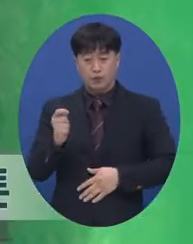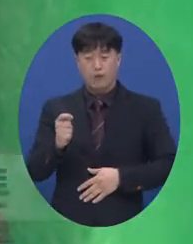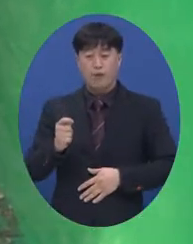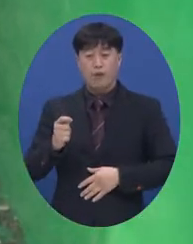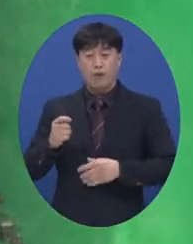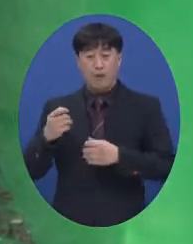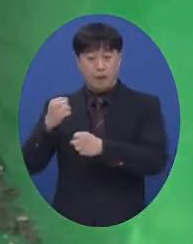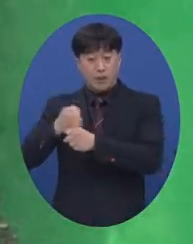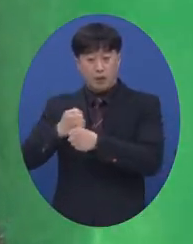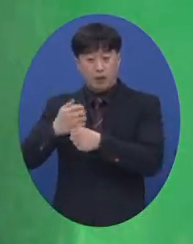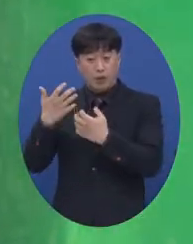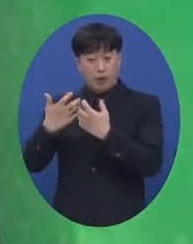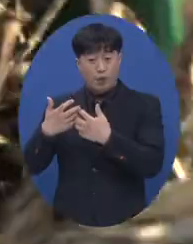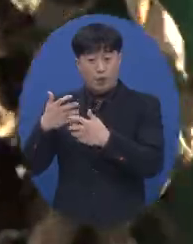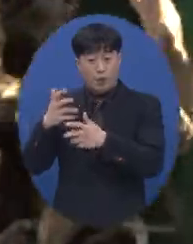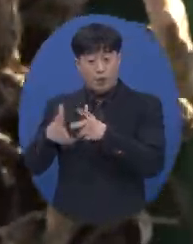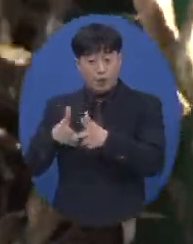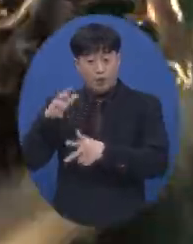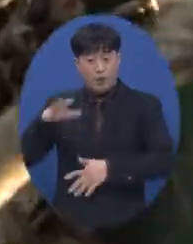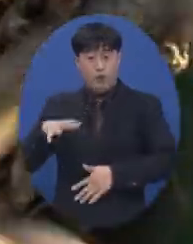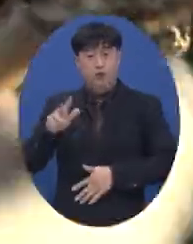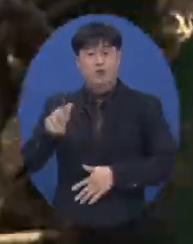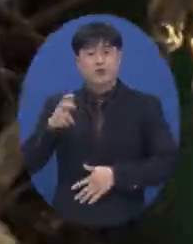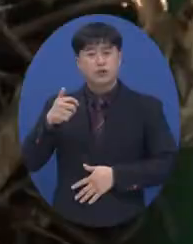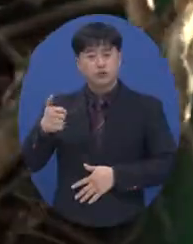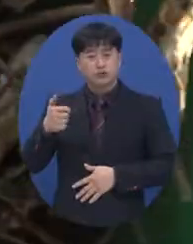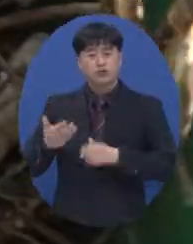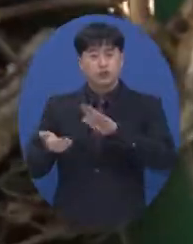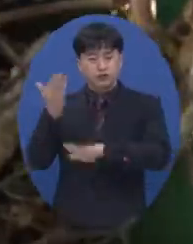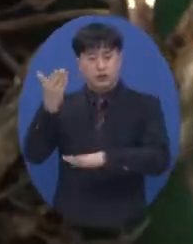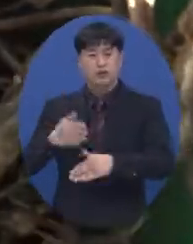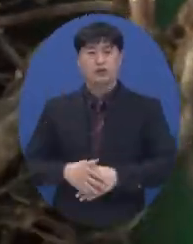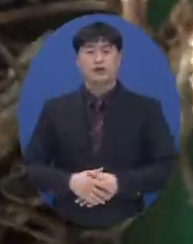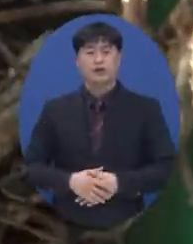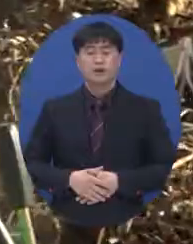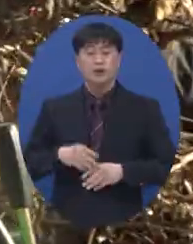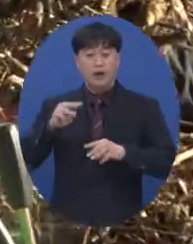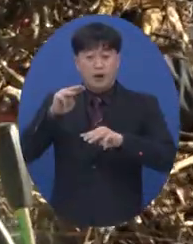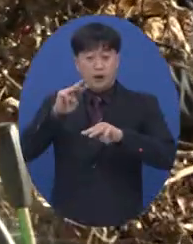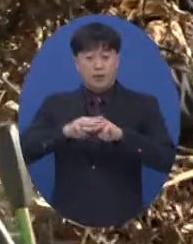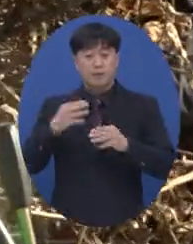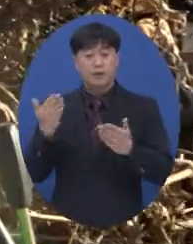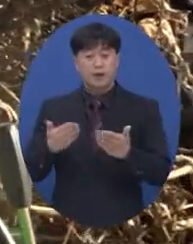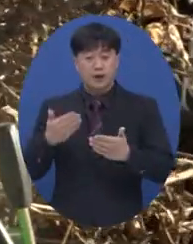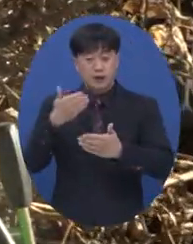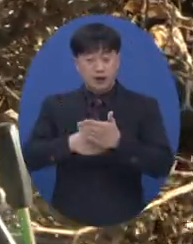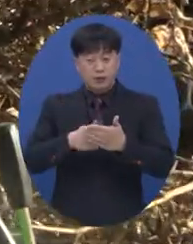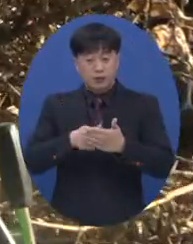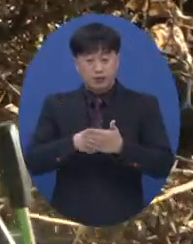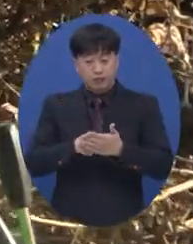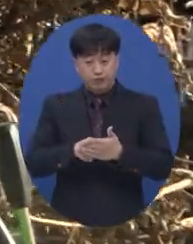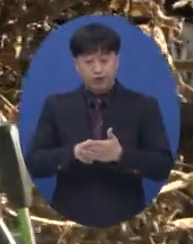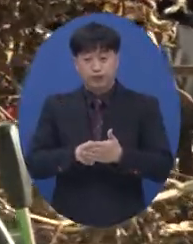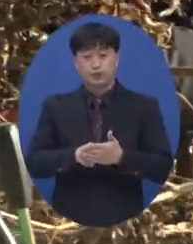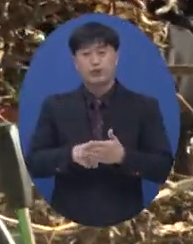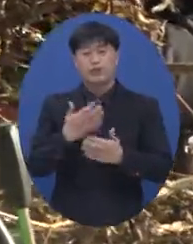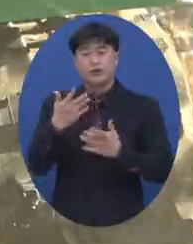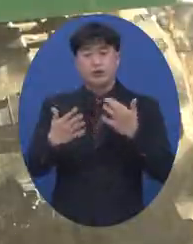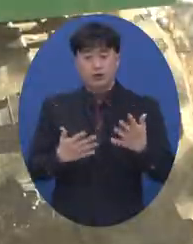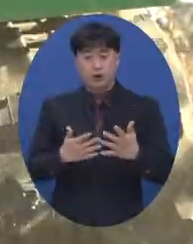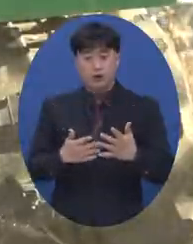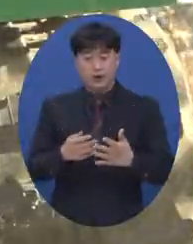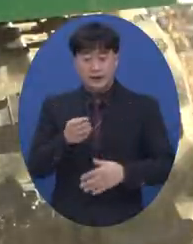영감 배출량 인 약 700 60분 을 훌쩍 넘습니다 이런 농업 짠 잼을 불법 소각 은 미세먼지 유발은 물론